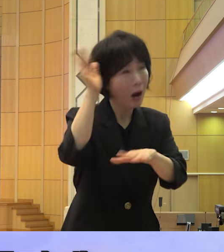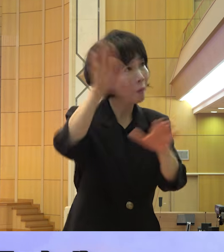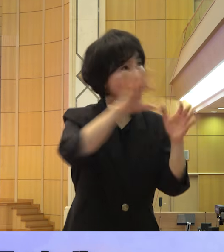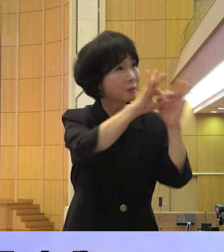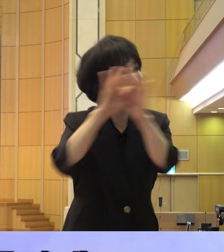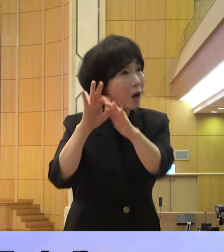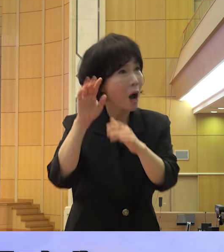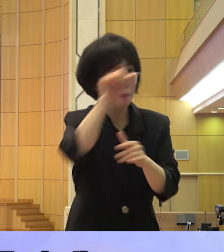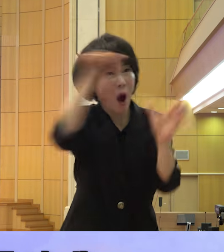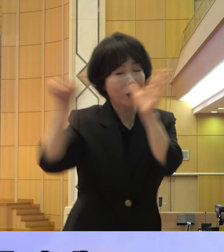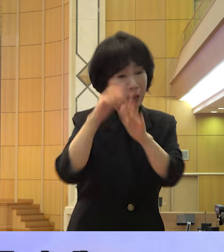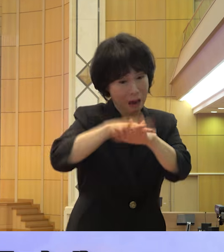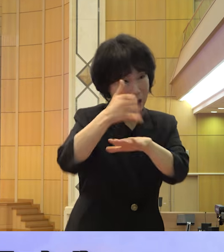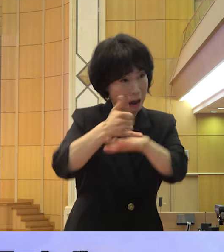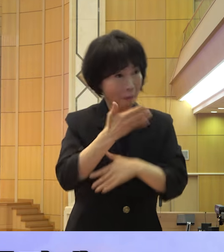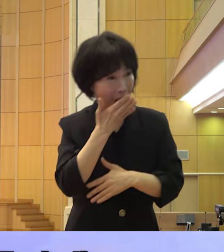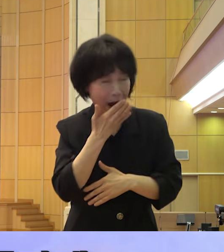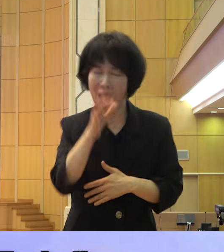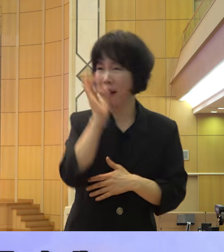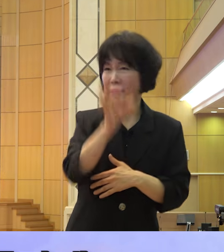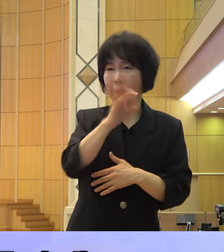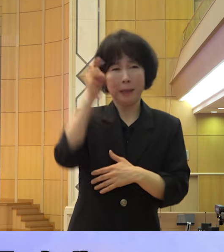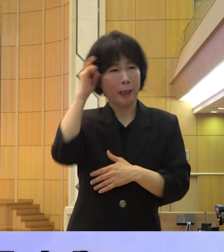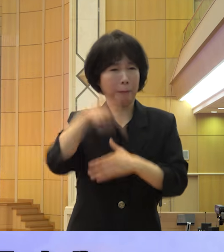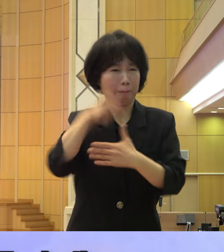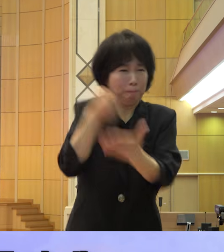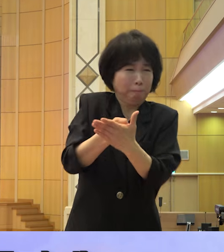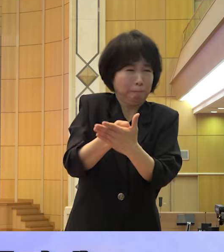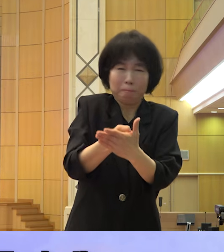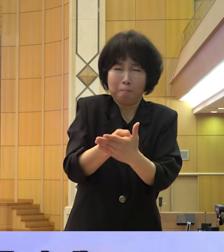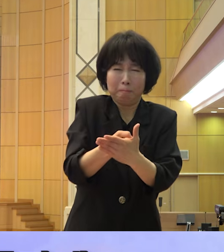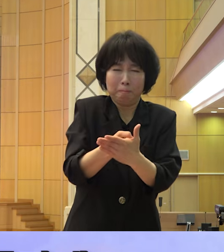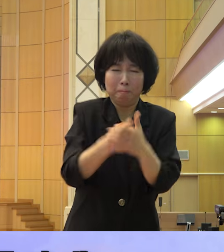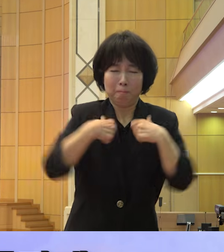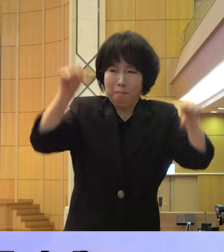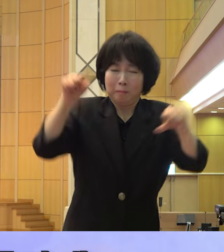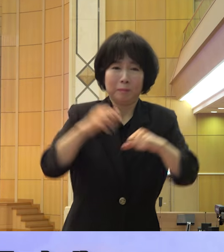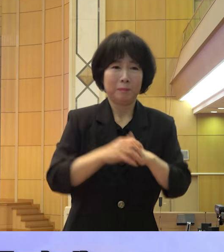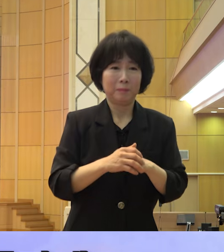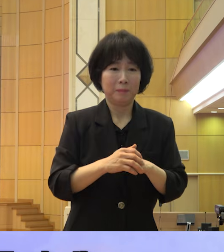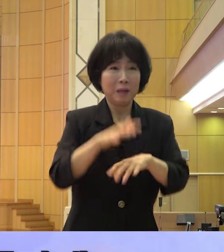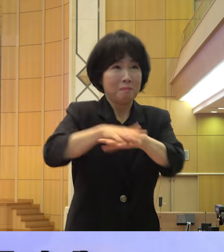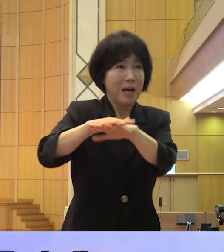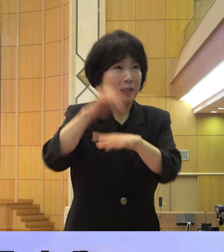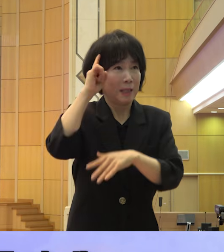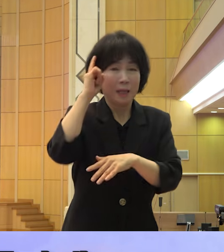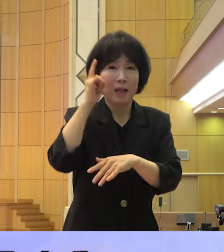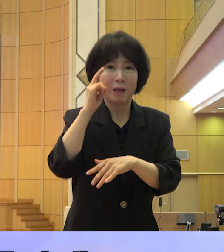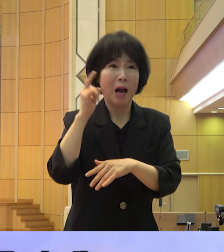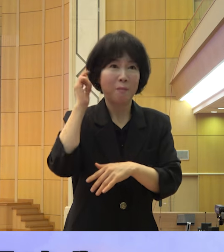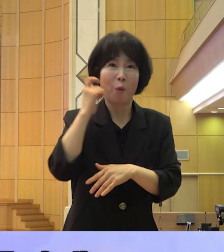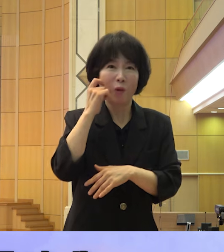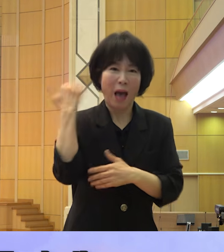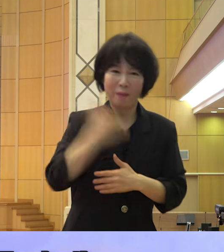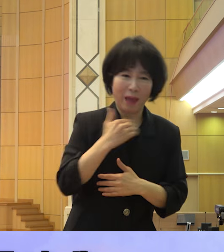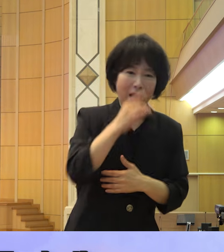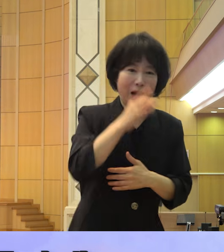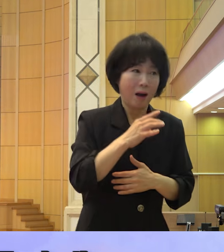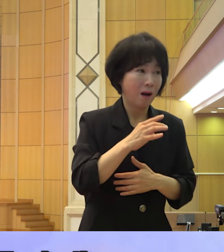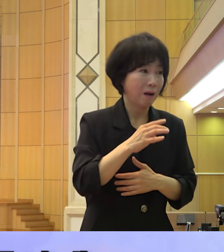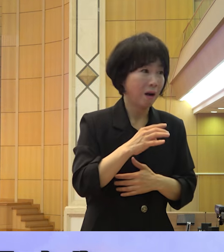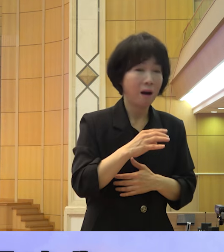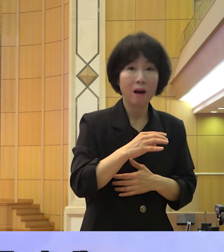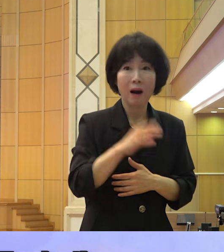짓겠더라고요. 가만히 생각하니까 제가 가만히 생각했어요. 이렇게